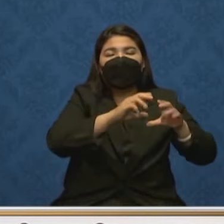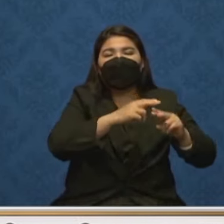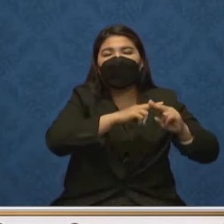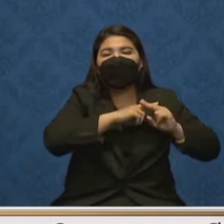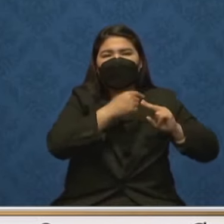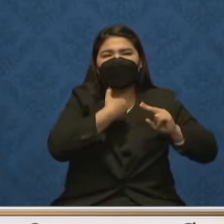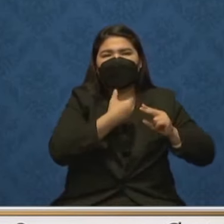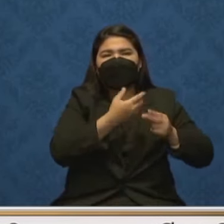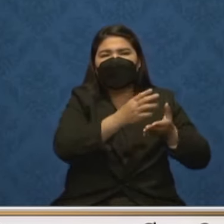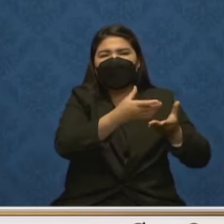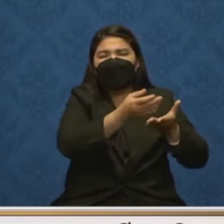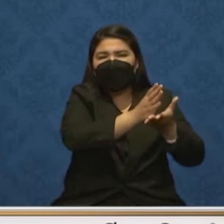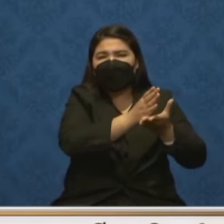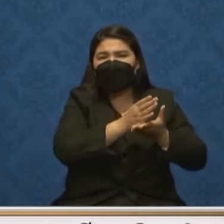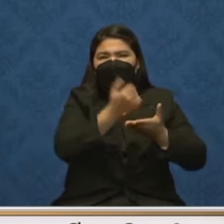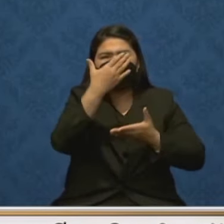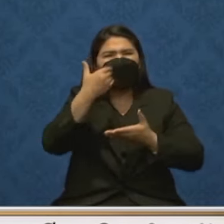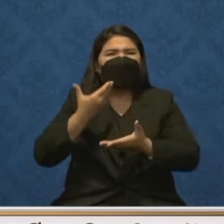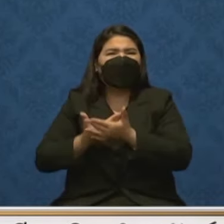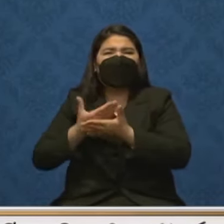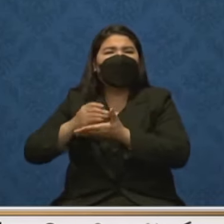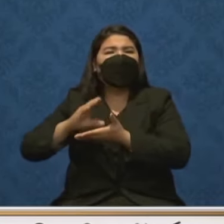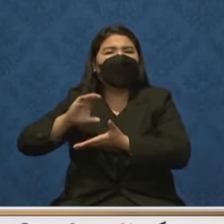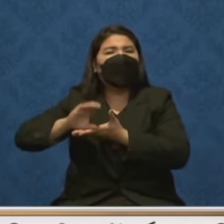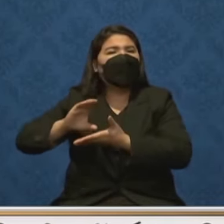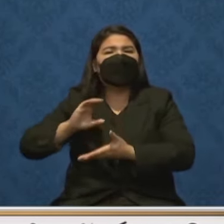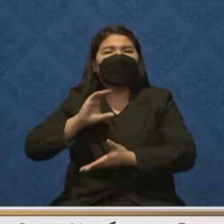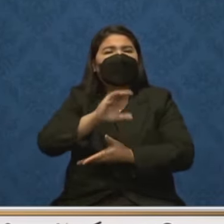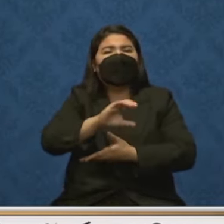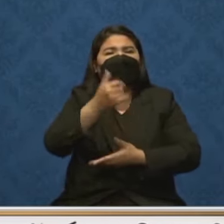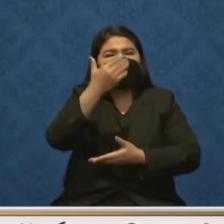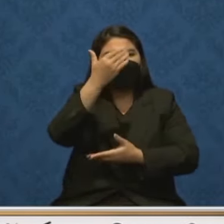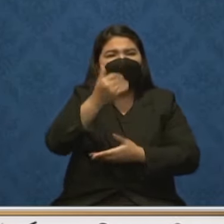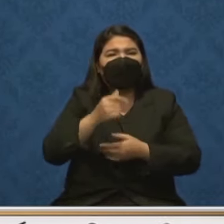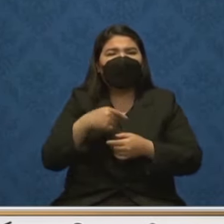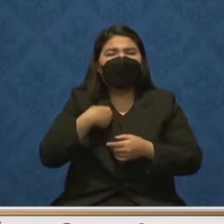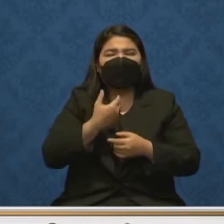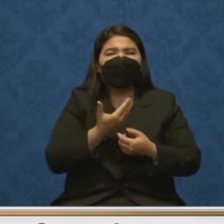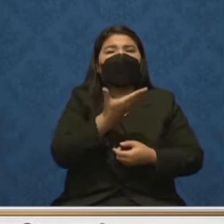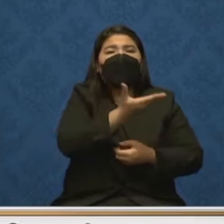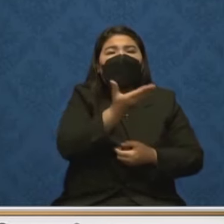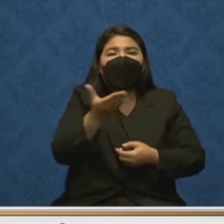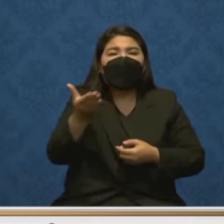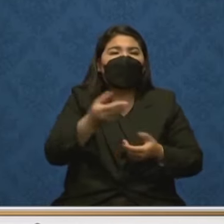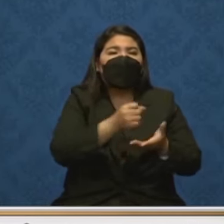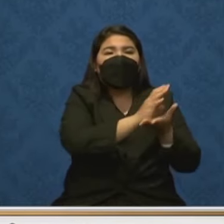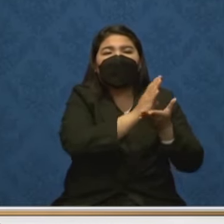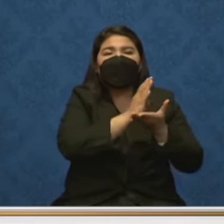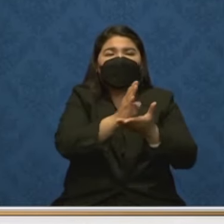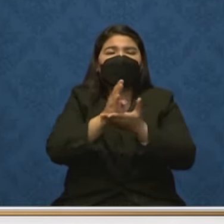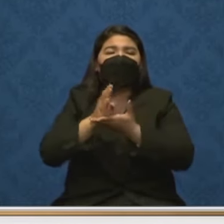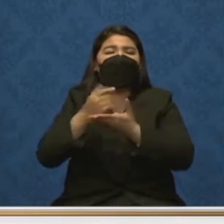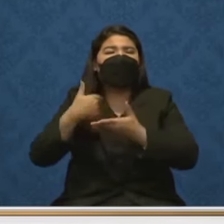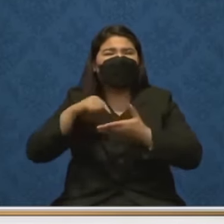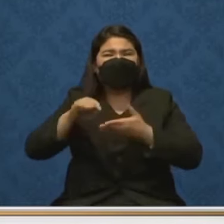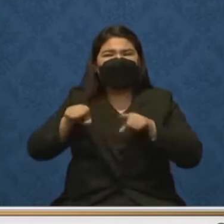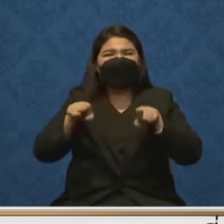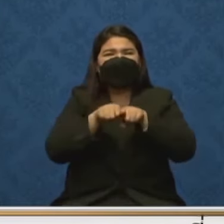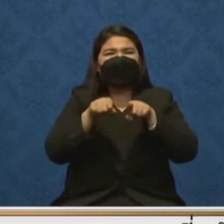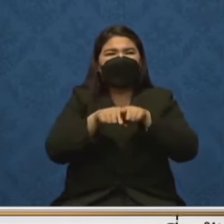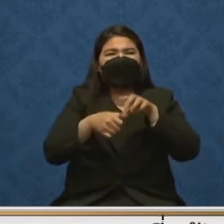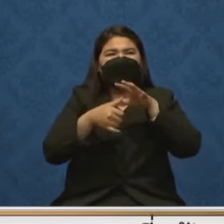ไม่ตั้งงบประมาณให้ค่ะดิฉันเห็นว่าการมาเที่ยวขอรับบริจาคจากหน่วยงานข้างนอกเป็นการลดทอนศักดิ์ศรีความเป็นมนุษย์